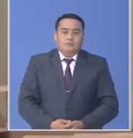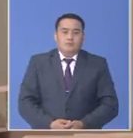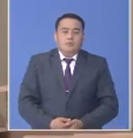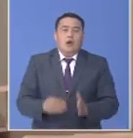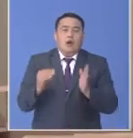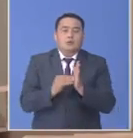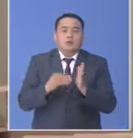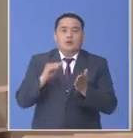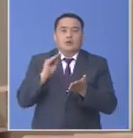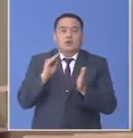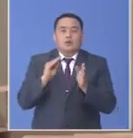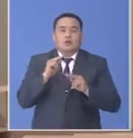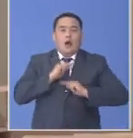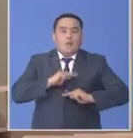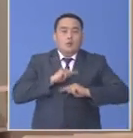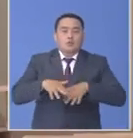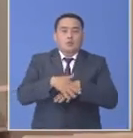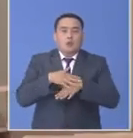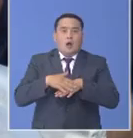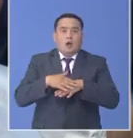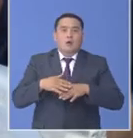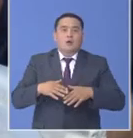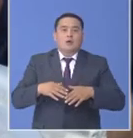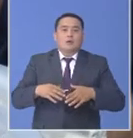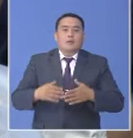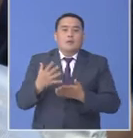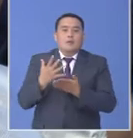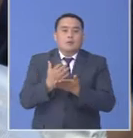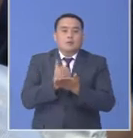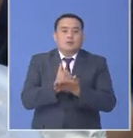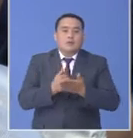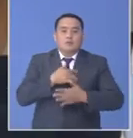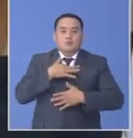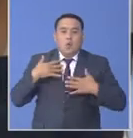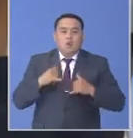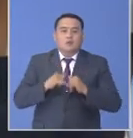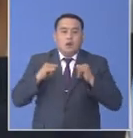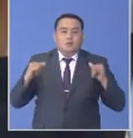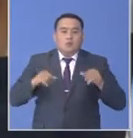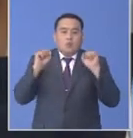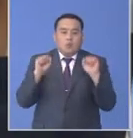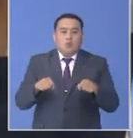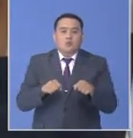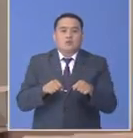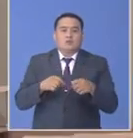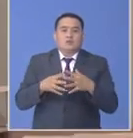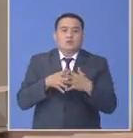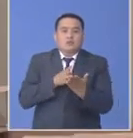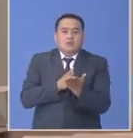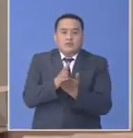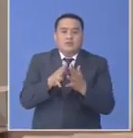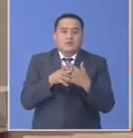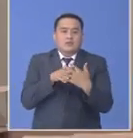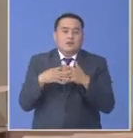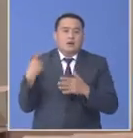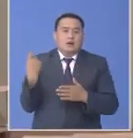Оценку работы даст народ. Потенциал у района большой. Перспективы развития широкие, особенно в сфере сельского хозяйства.